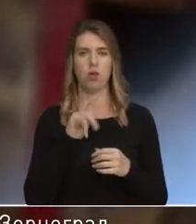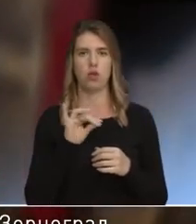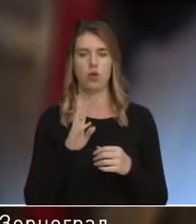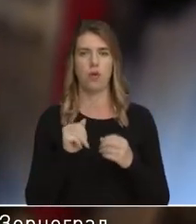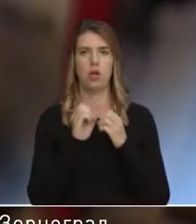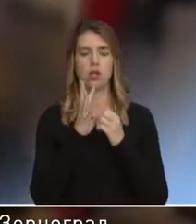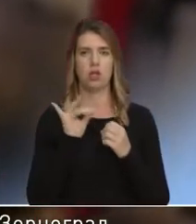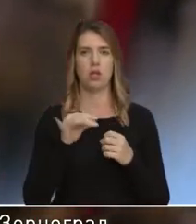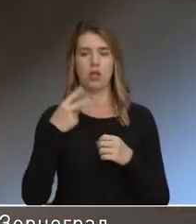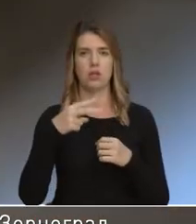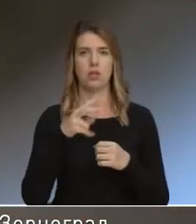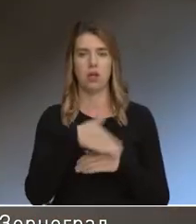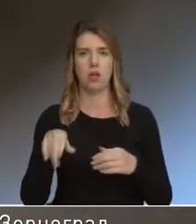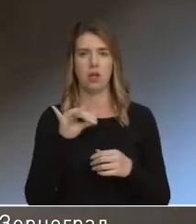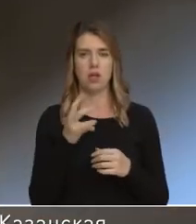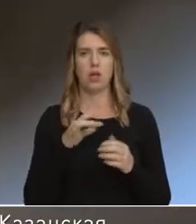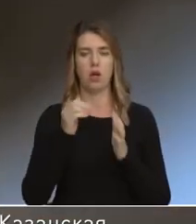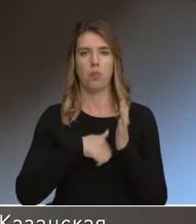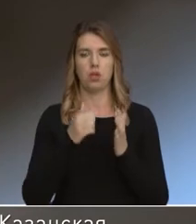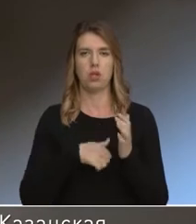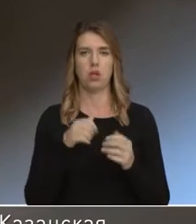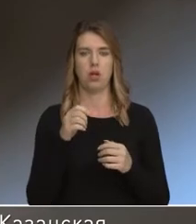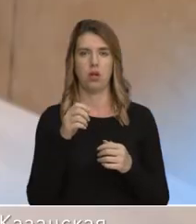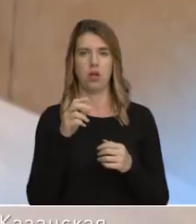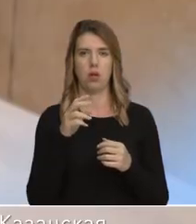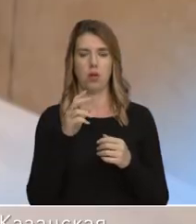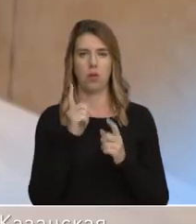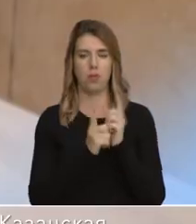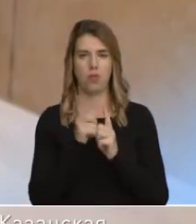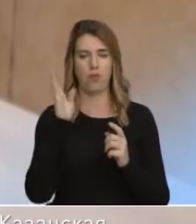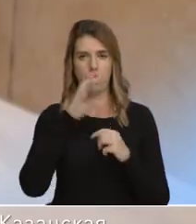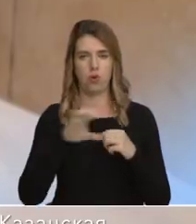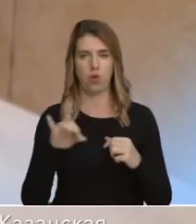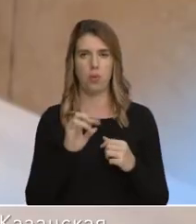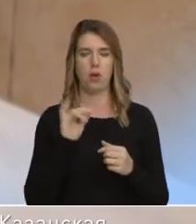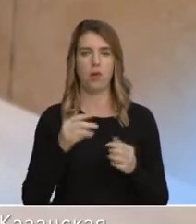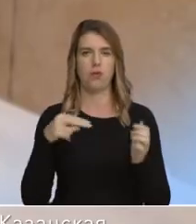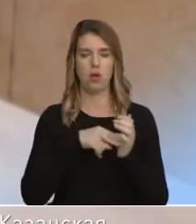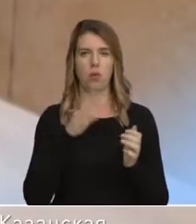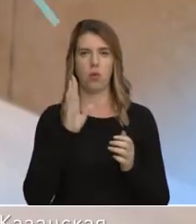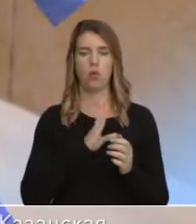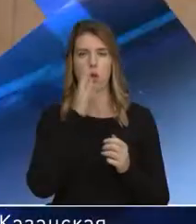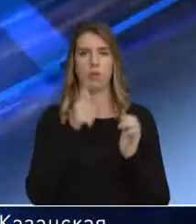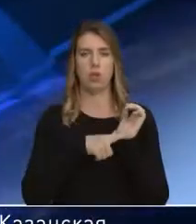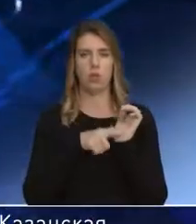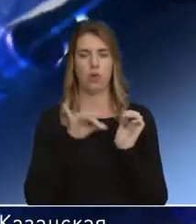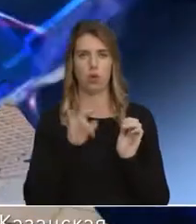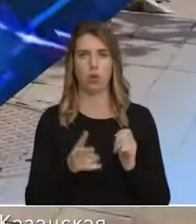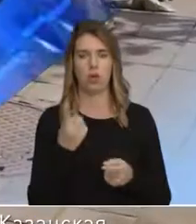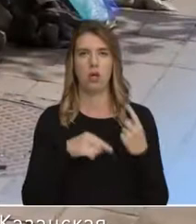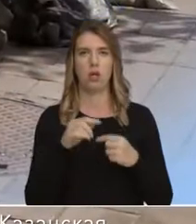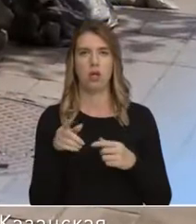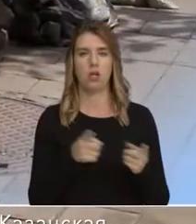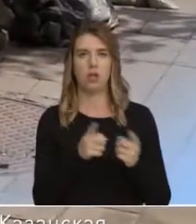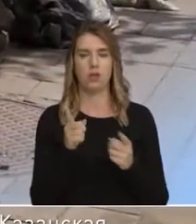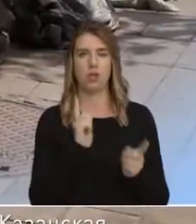также 14 и 20 линий. Причина – переврезка водопровода, сообщает городской водоканал. Восстановят подачу утром 7 июля.